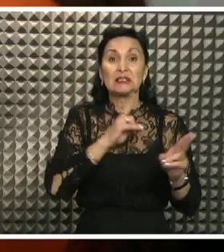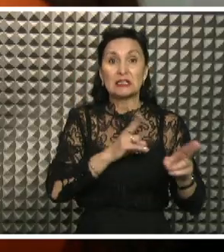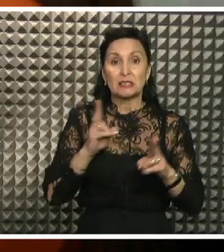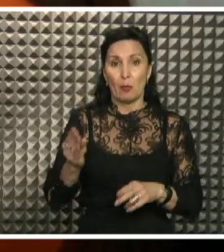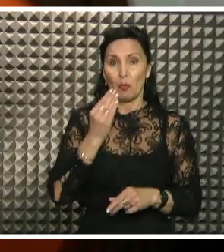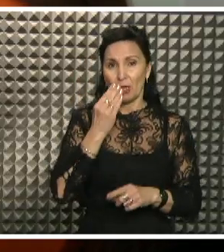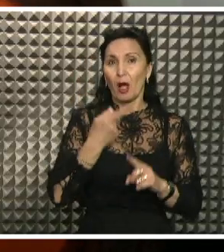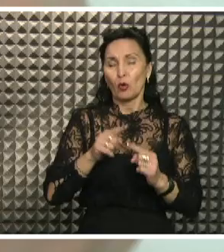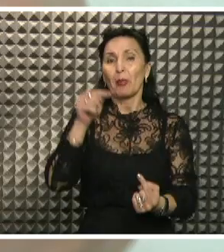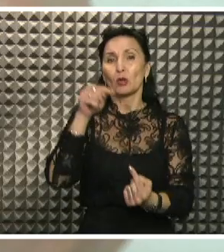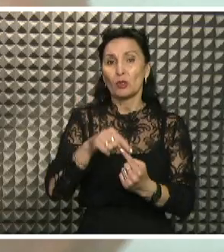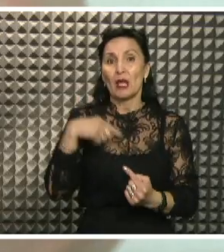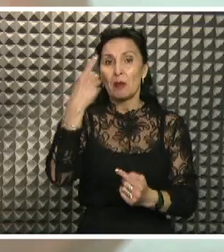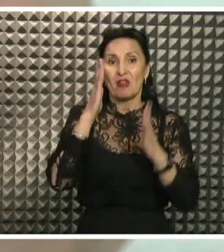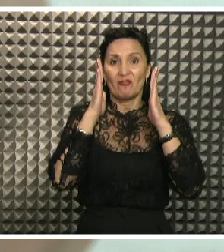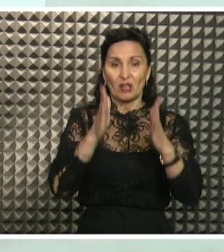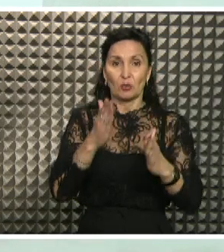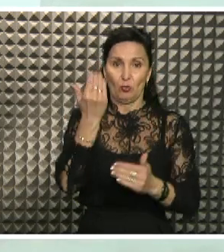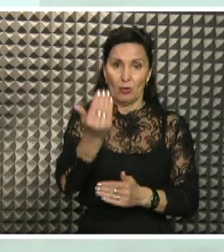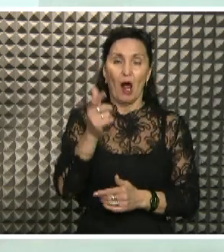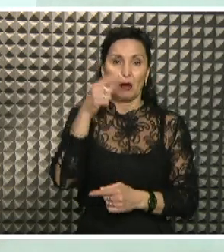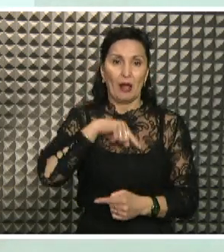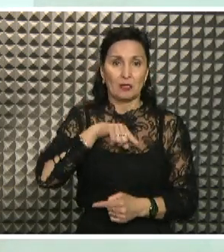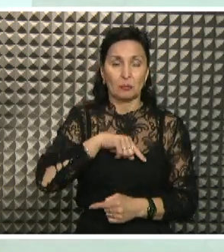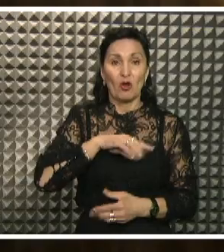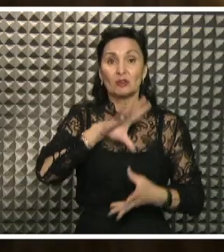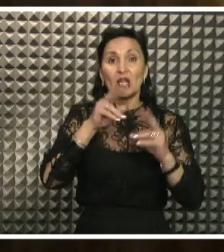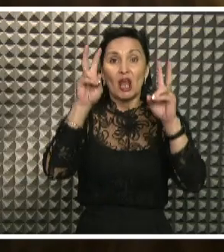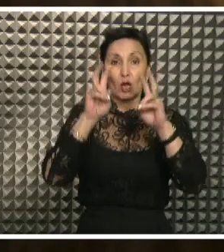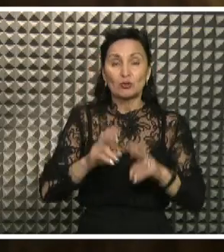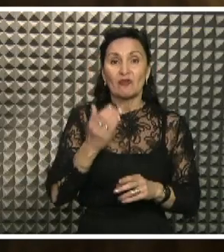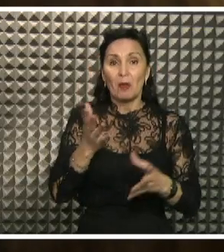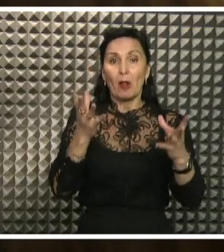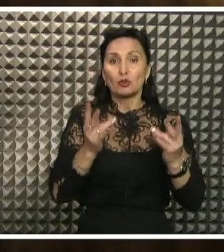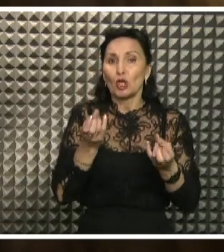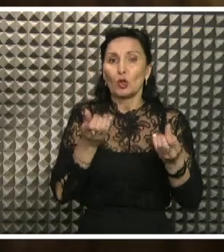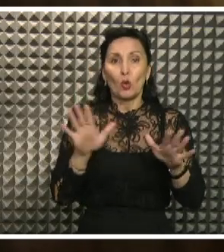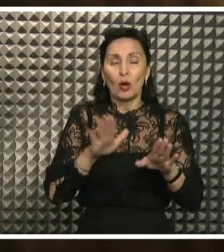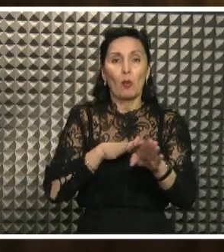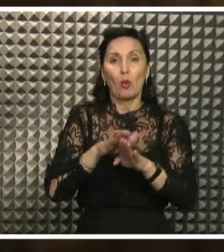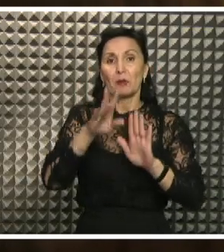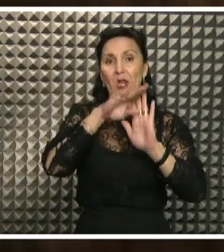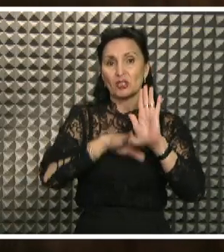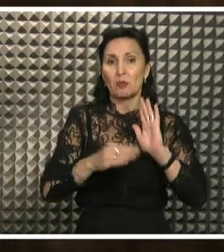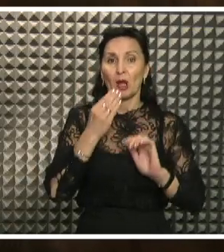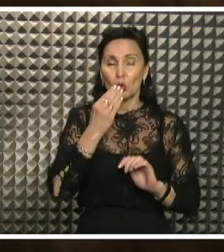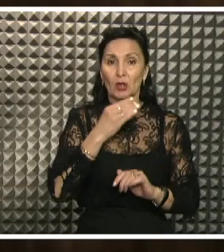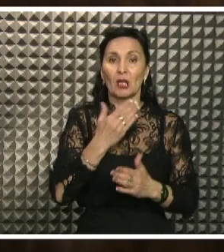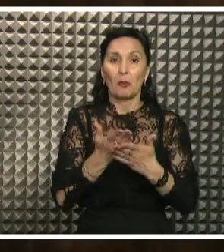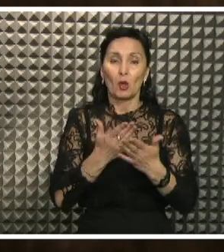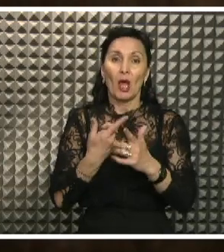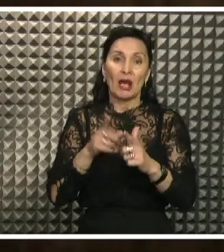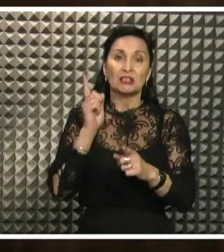питания, которая подходит именно вашему организму. В результате диагностики вы получите не только полный перечень продуктов, рекомендуемых